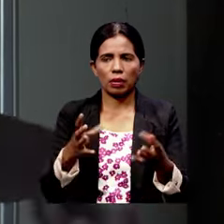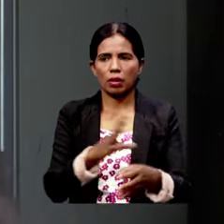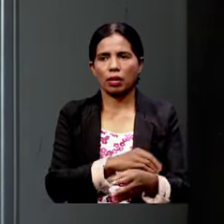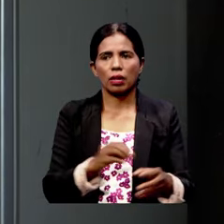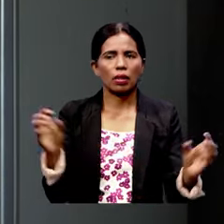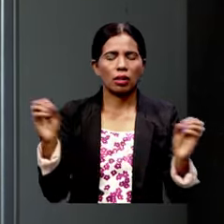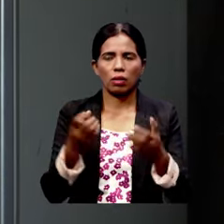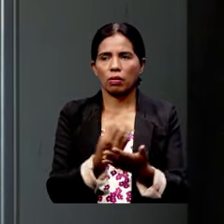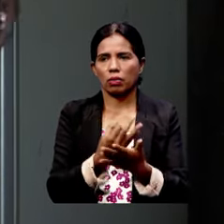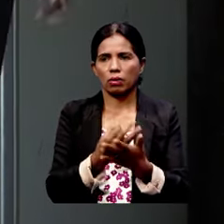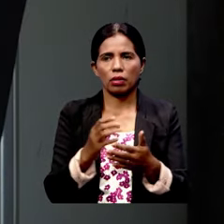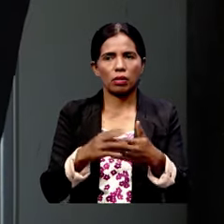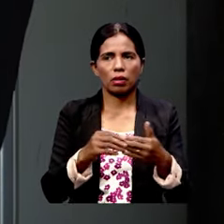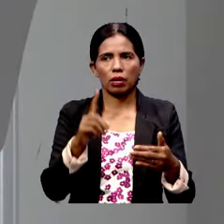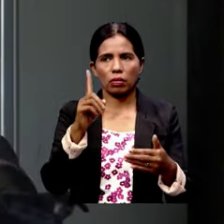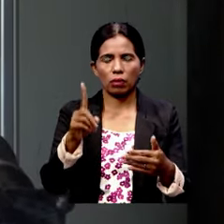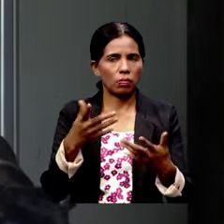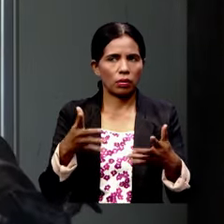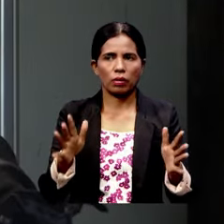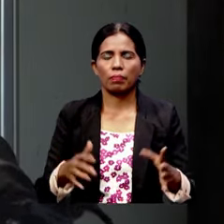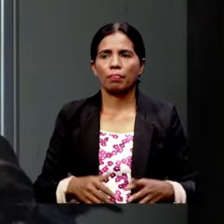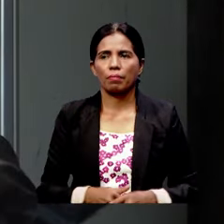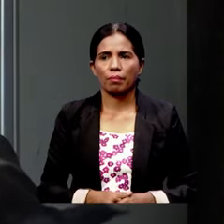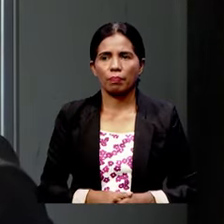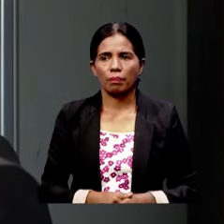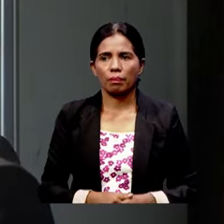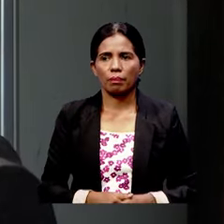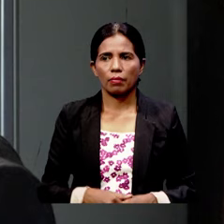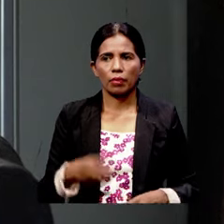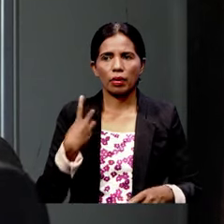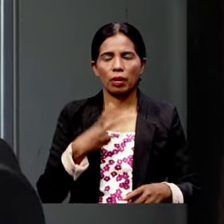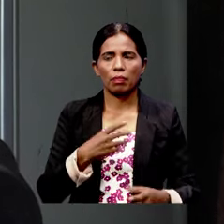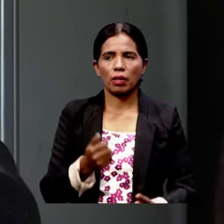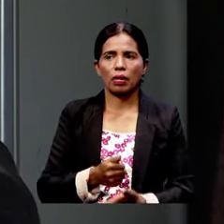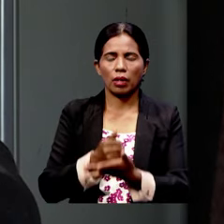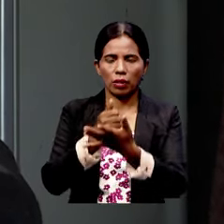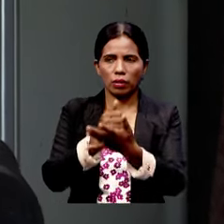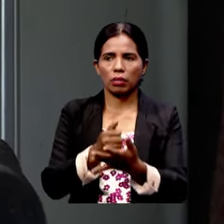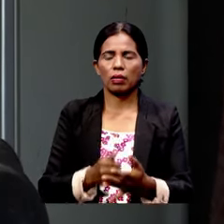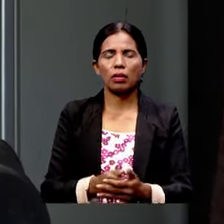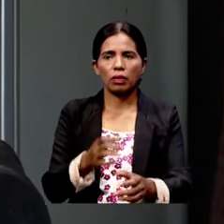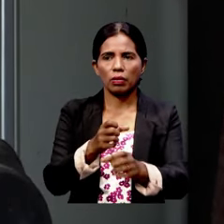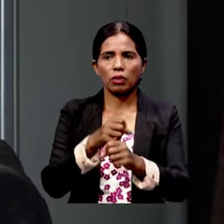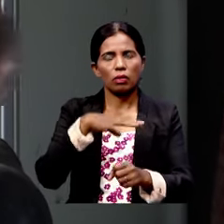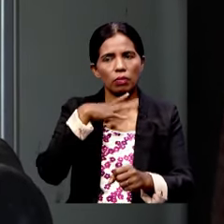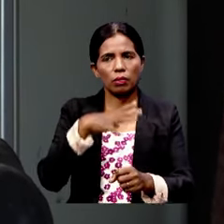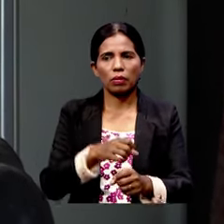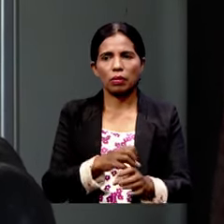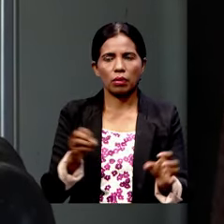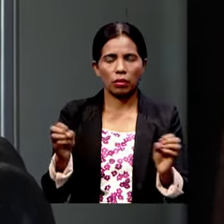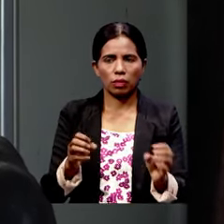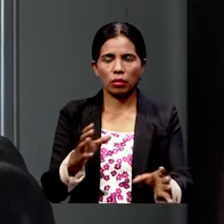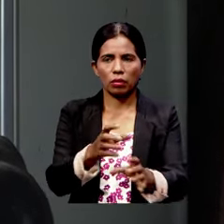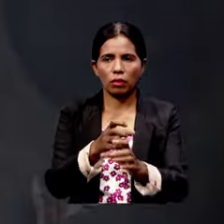ne lai ne sa to la rit mosi hele tuku ne ma mara ma lo pali kota sira be suru fuan ne soala sai bali kota suru hotu